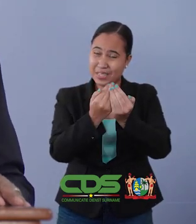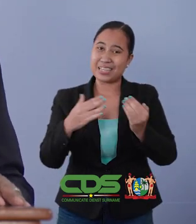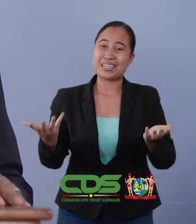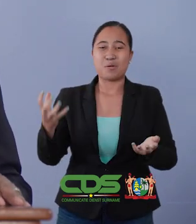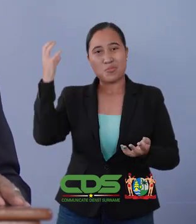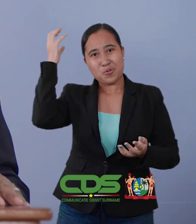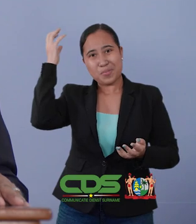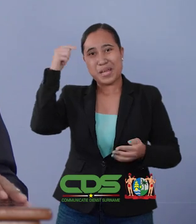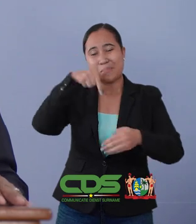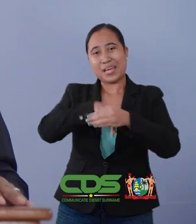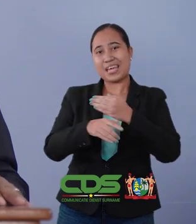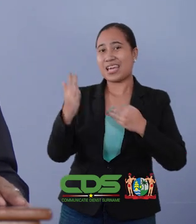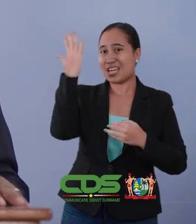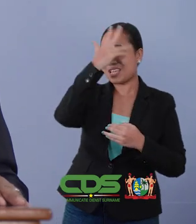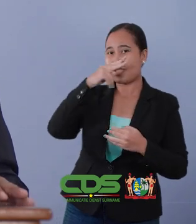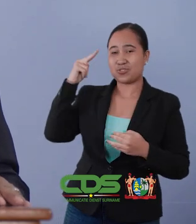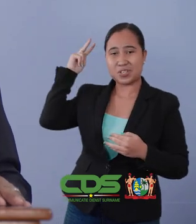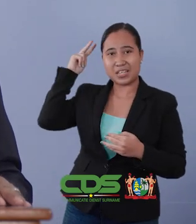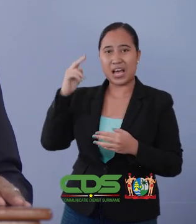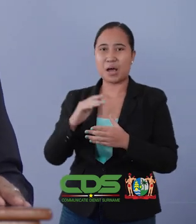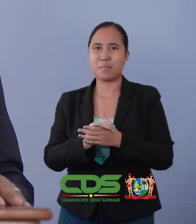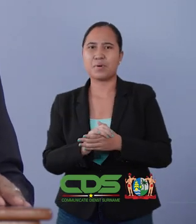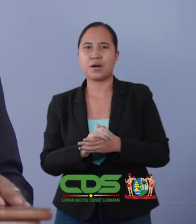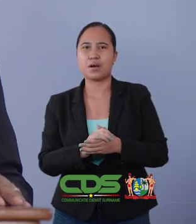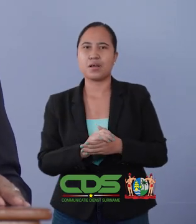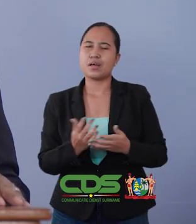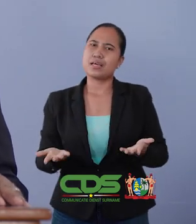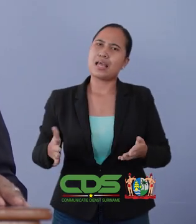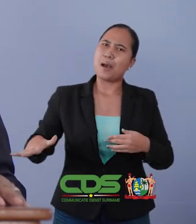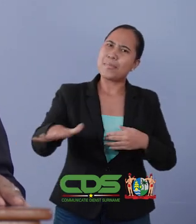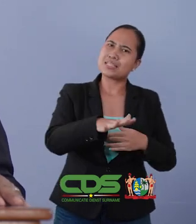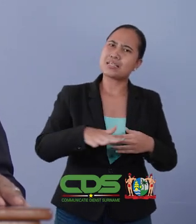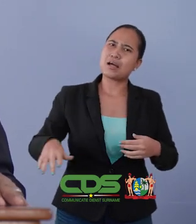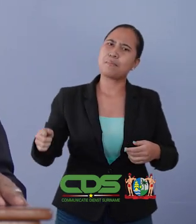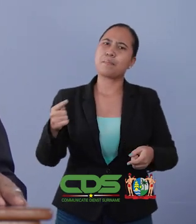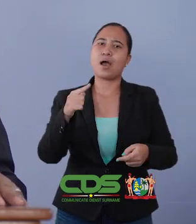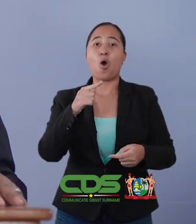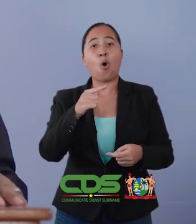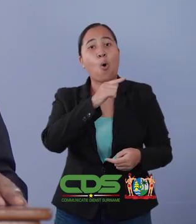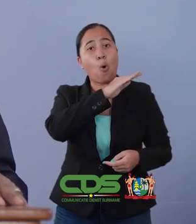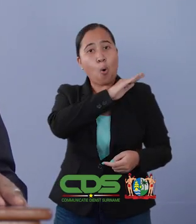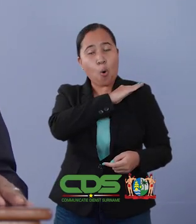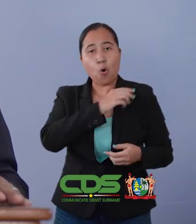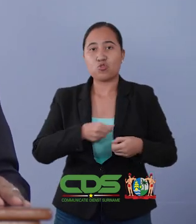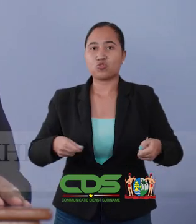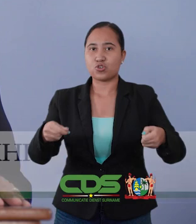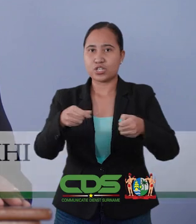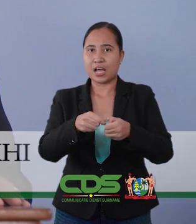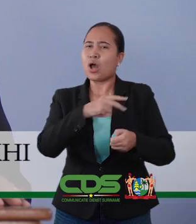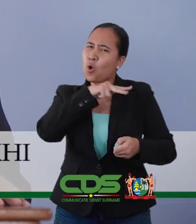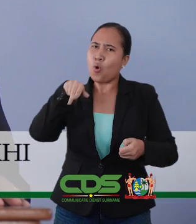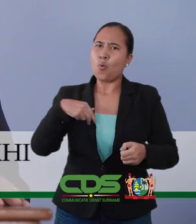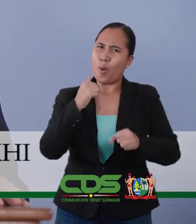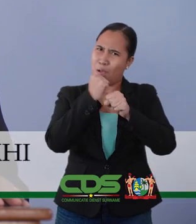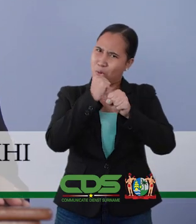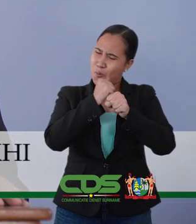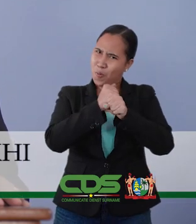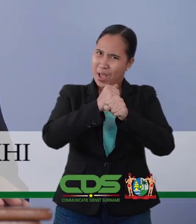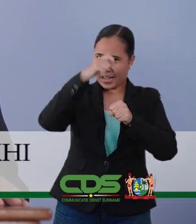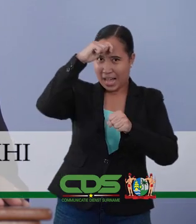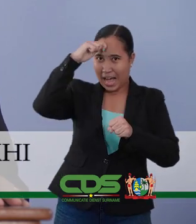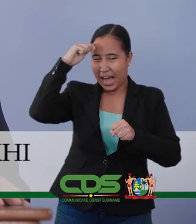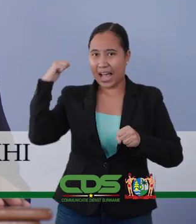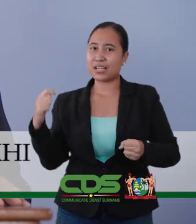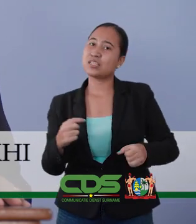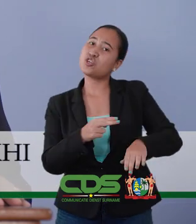in de samenleving. Maatschappelijk, maar ook sociaal-economisch. Wij werken hard aan het inzetten van de